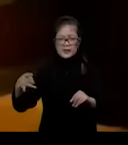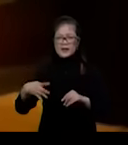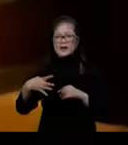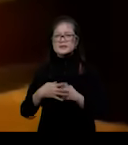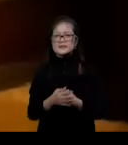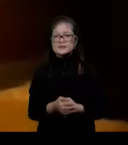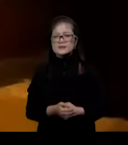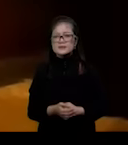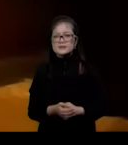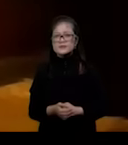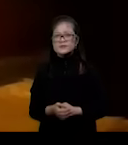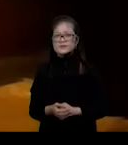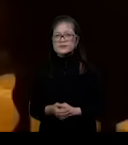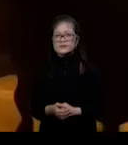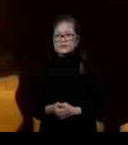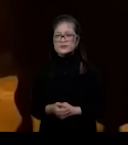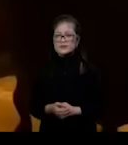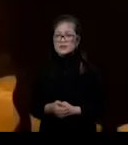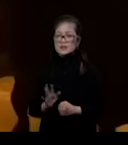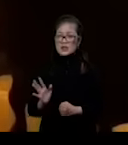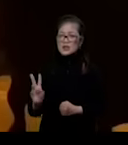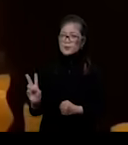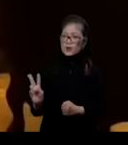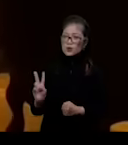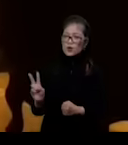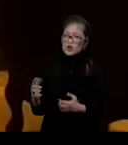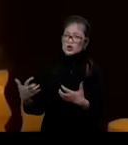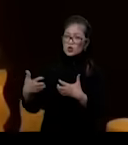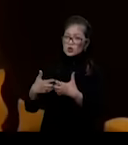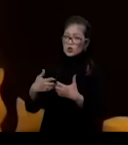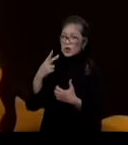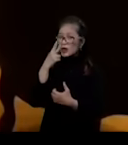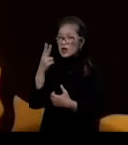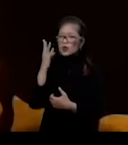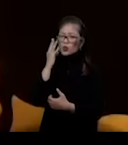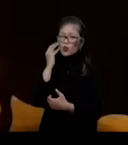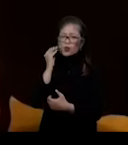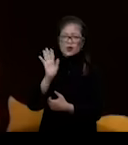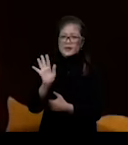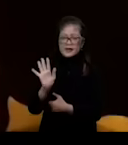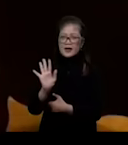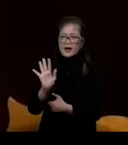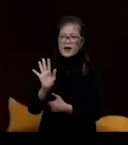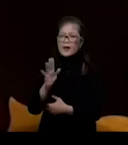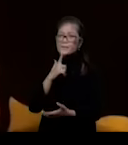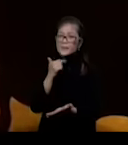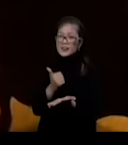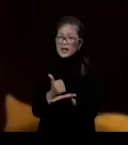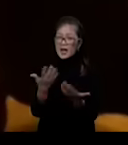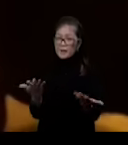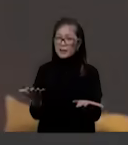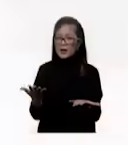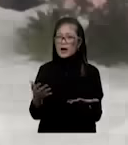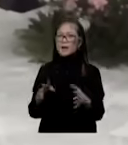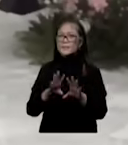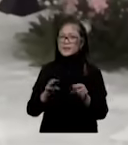Ya kami cocok sama Mas Gibran. Kalau saya tidak lihat usia ya, kalau yang penting pengabdiannya itu kalau